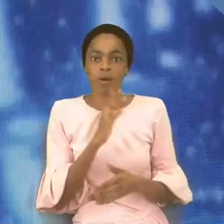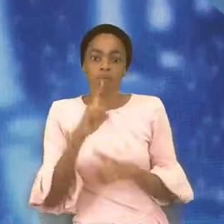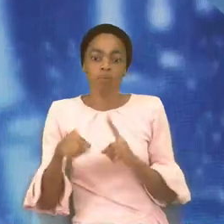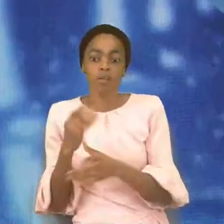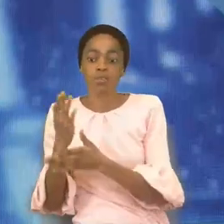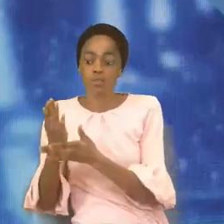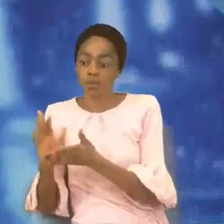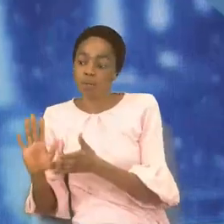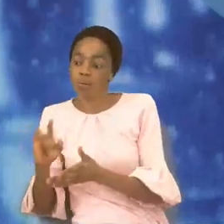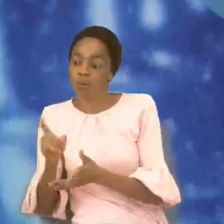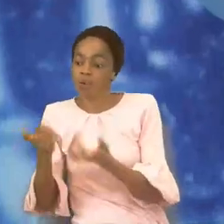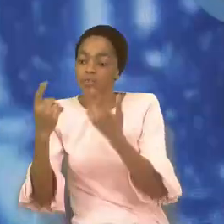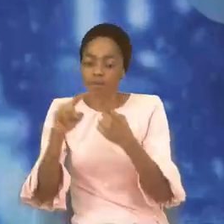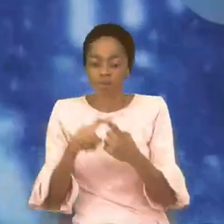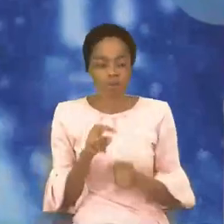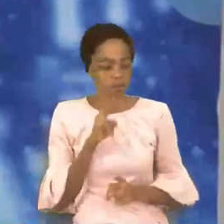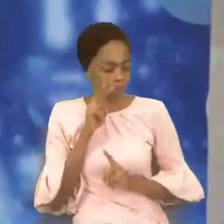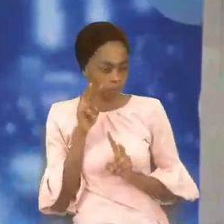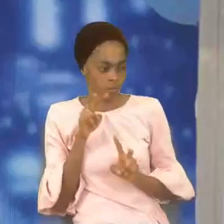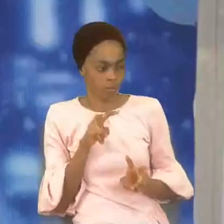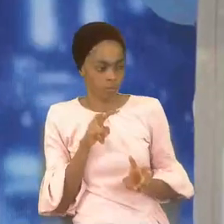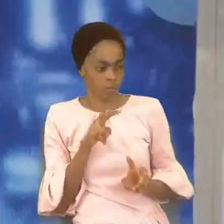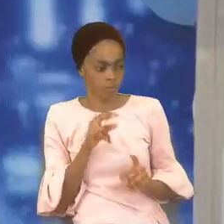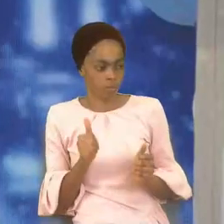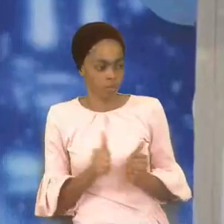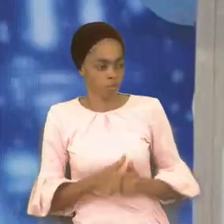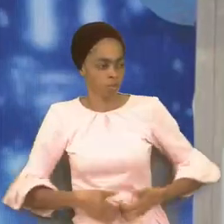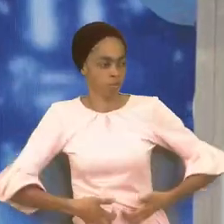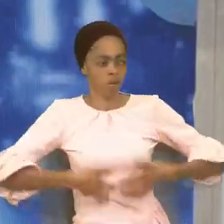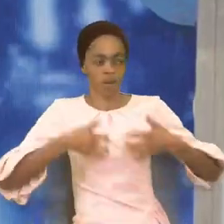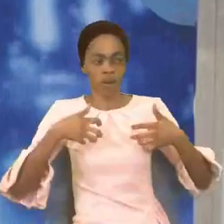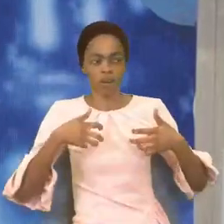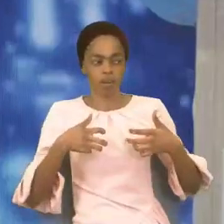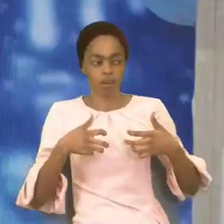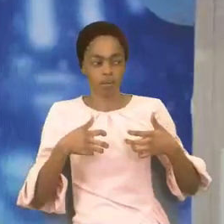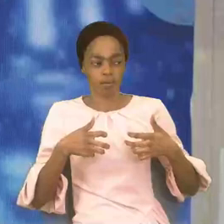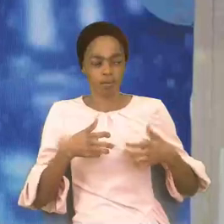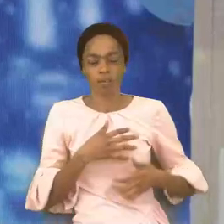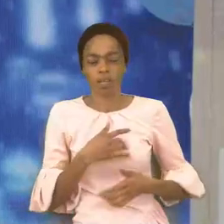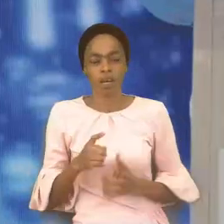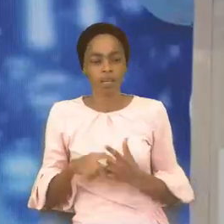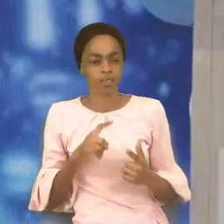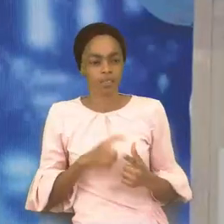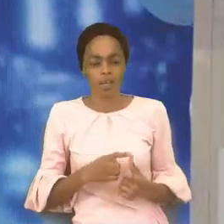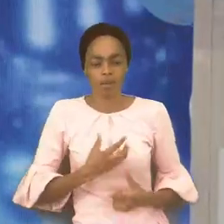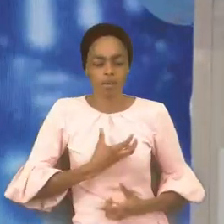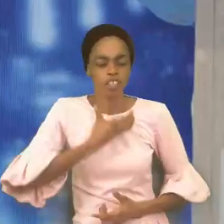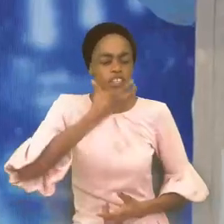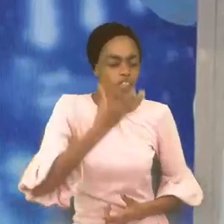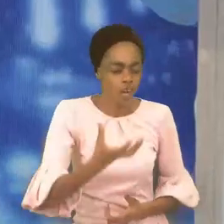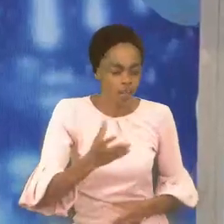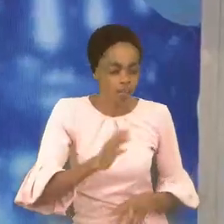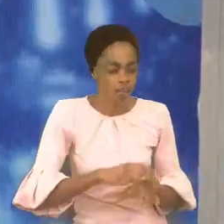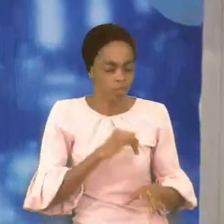vers eux et les regarde avec fureur, avec colère, alors ils crient sur